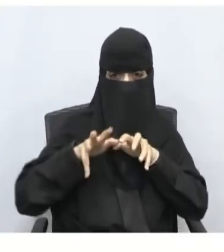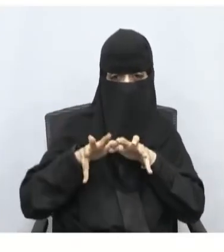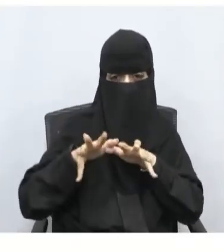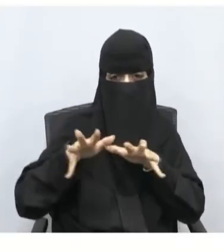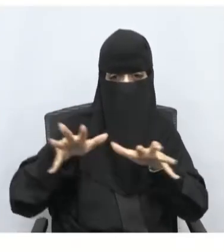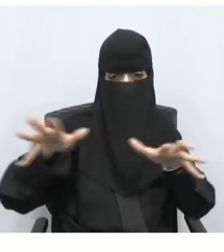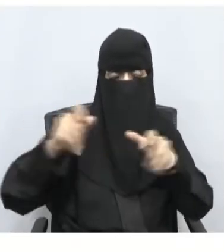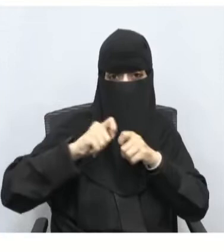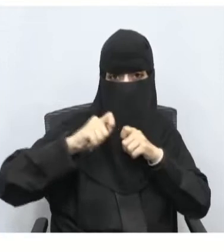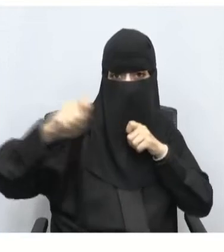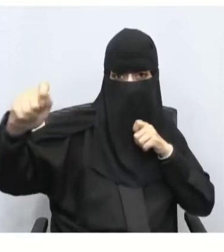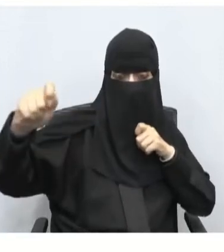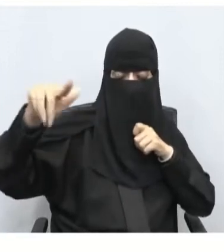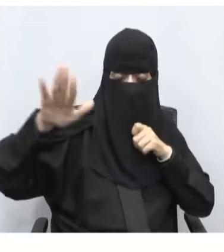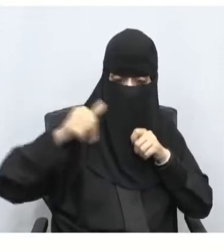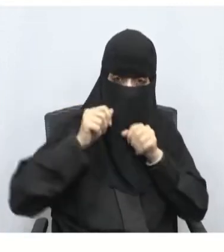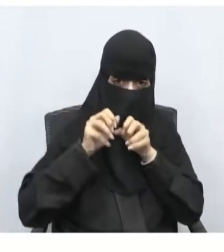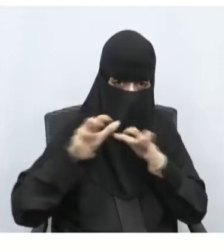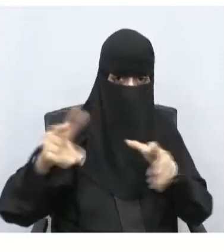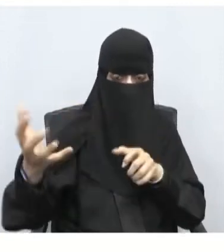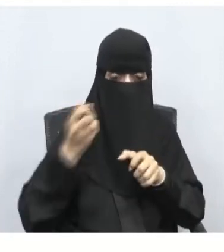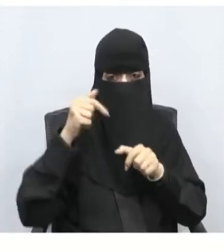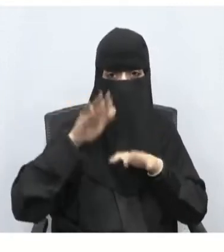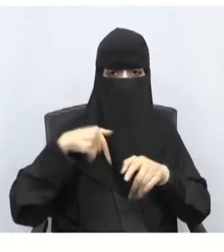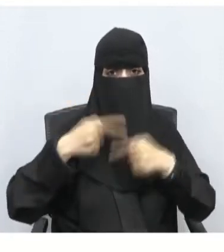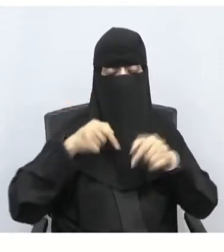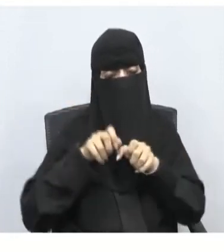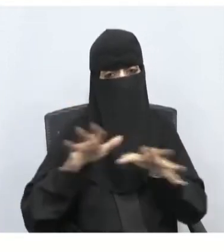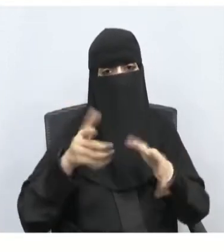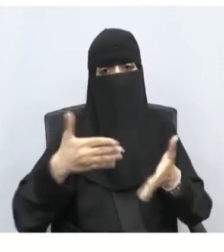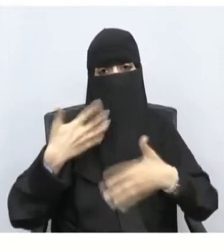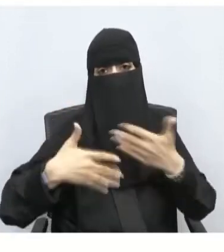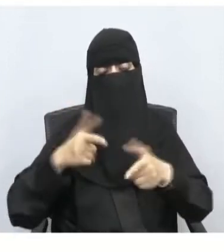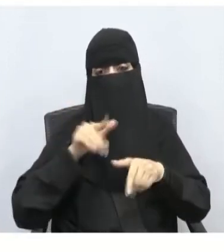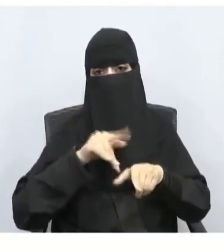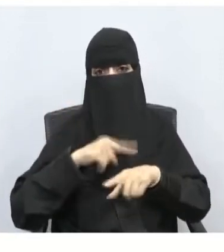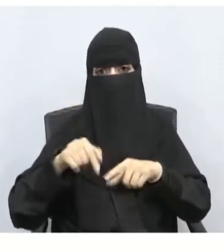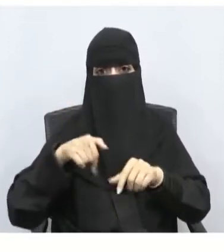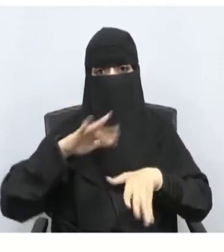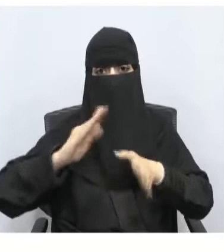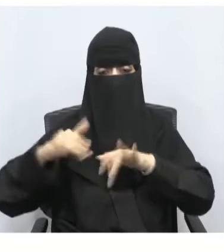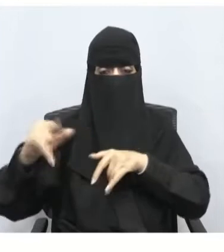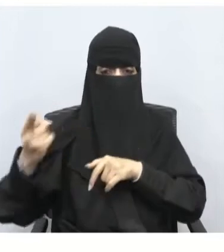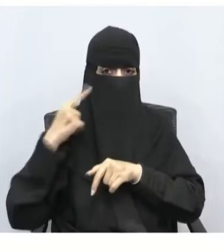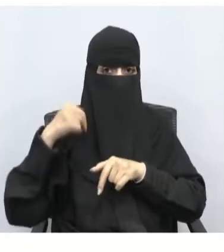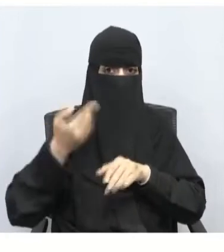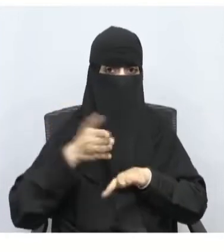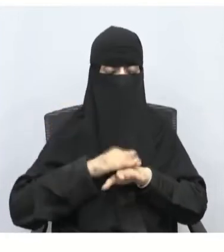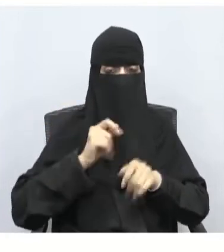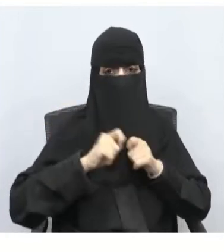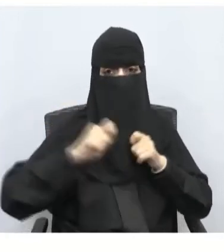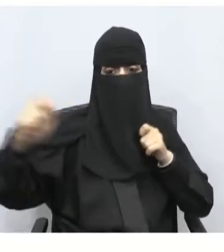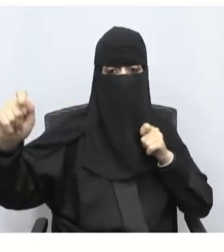الصوت بعيداً عن مصدره، حيث تتوزع الطاقة التي تحملها موجات الصوت على